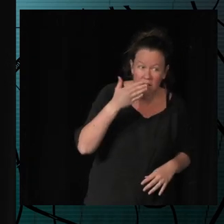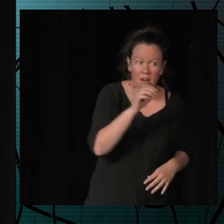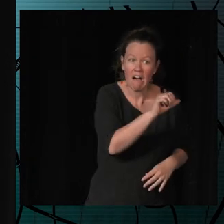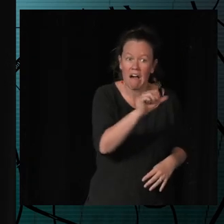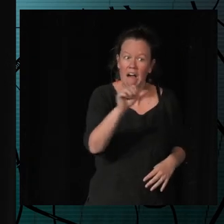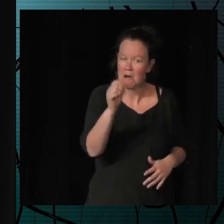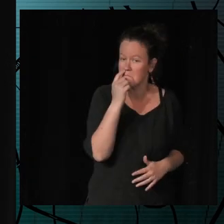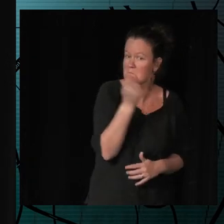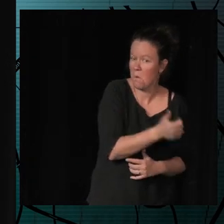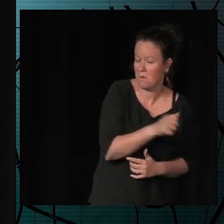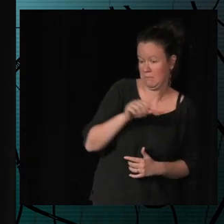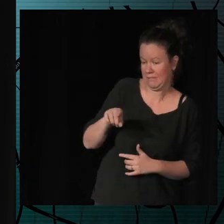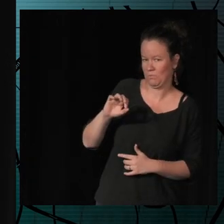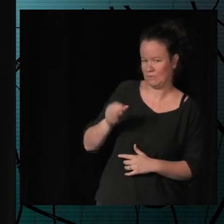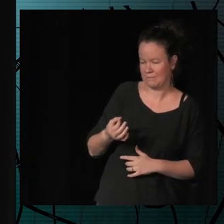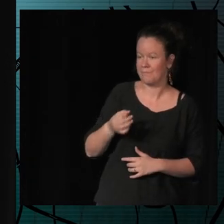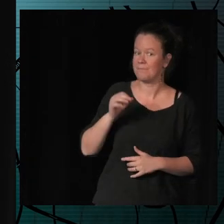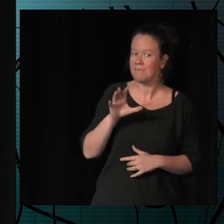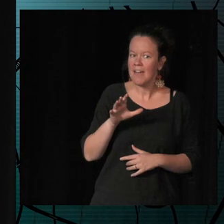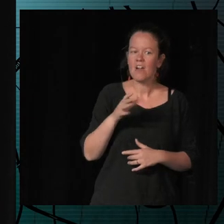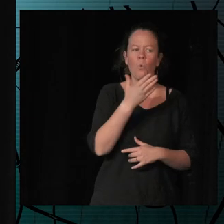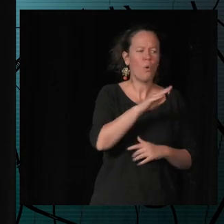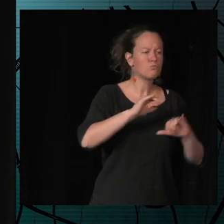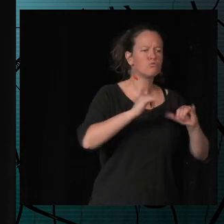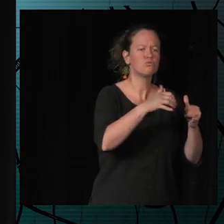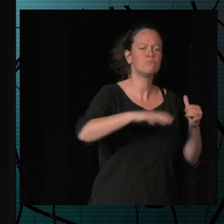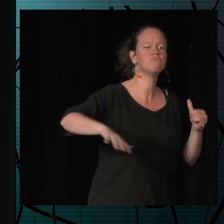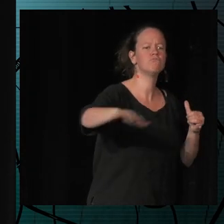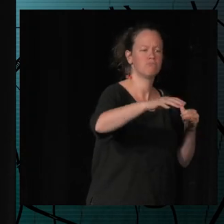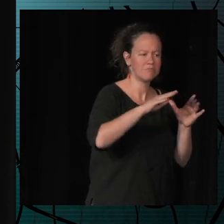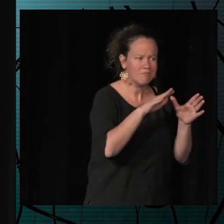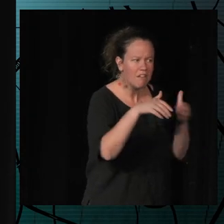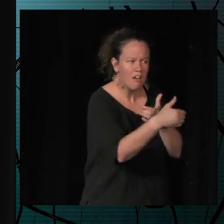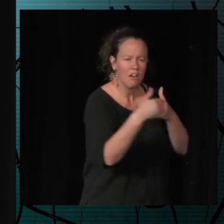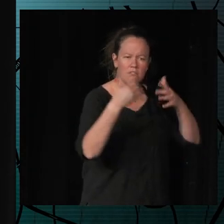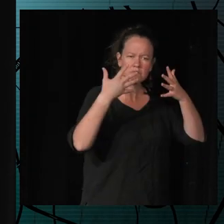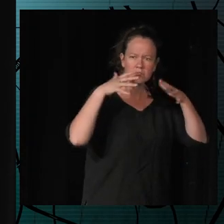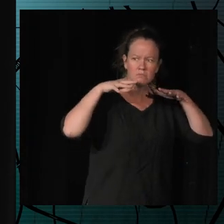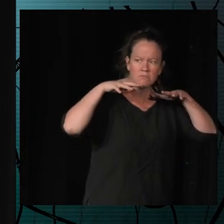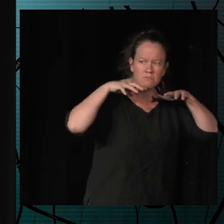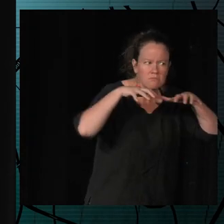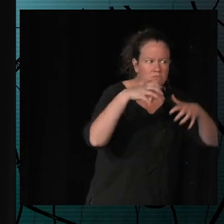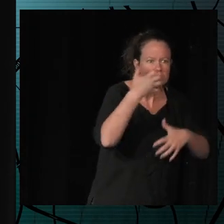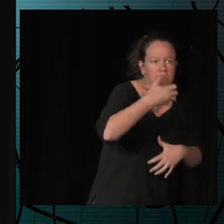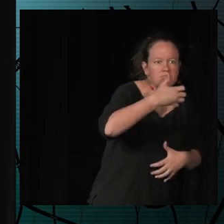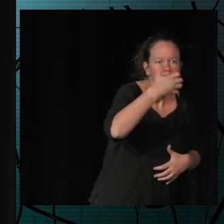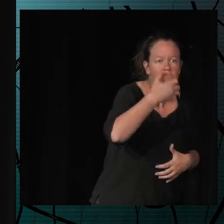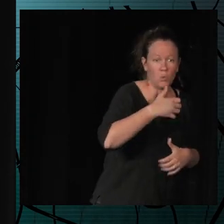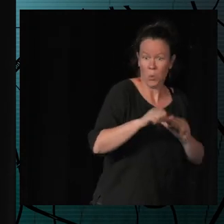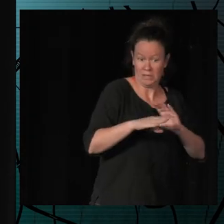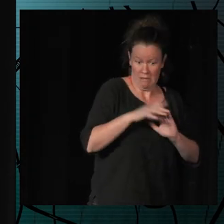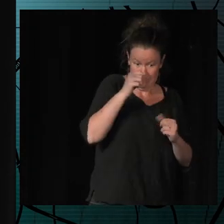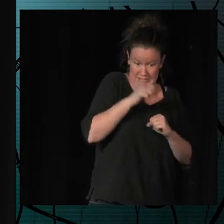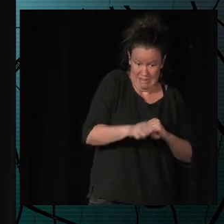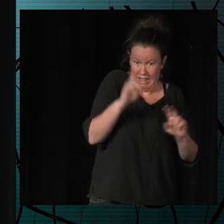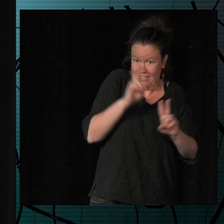une esthétique de l'horreur et de la peur qui se développe dans beaucoup de genres de jeux qui étaient a priori éloigné de de l'horreur je pense à des jeux d'action d'aventure de